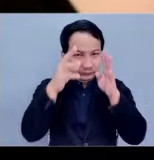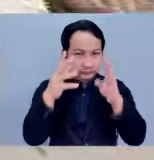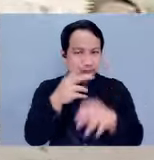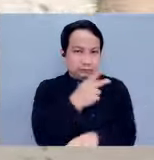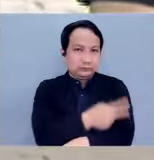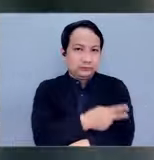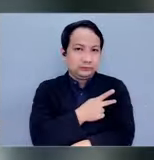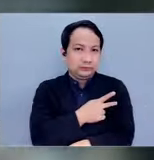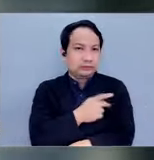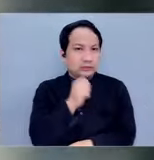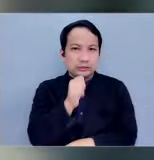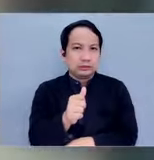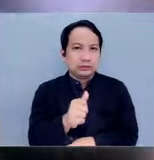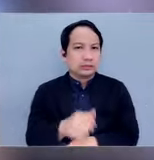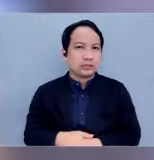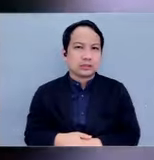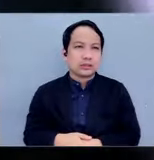is not.